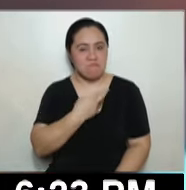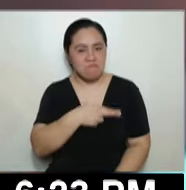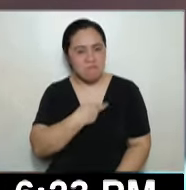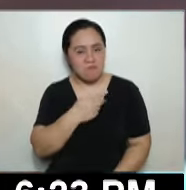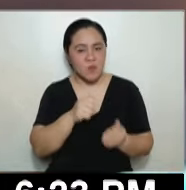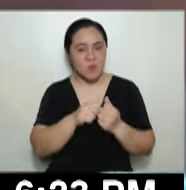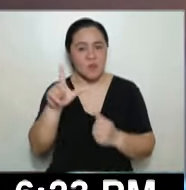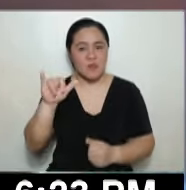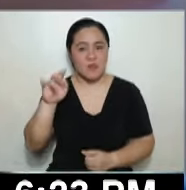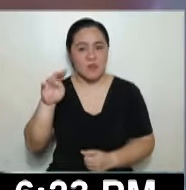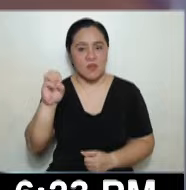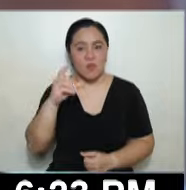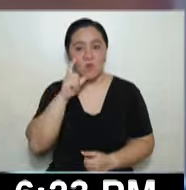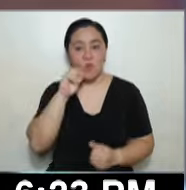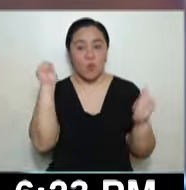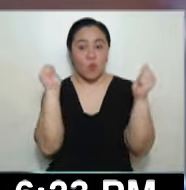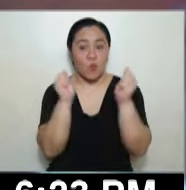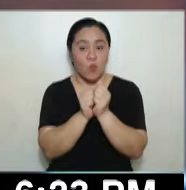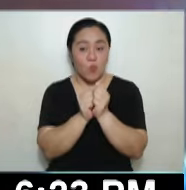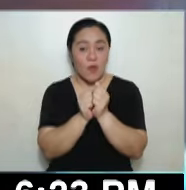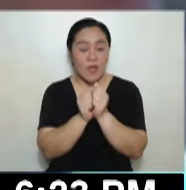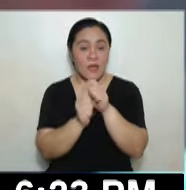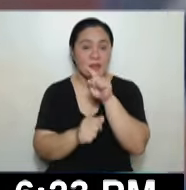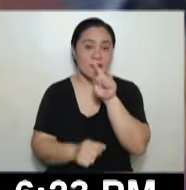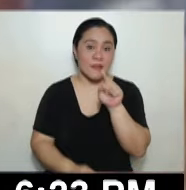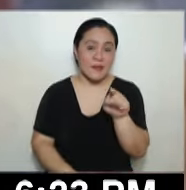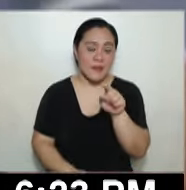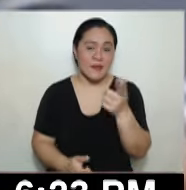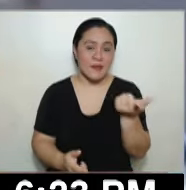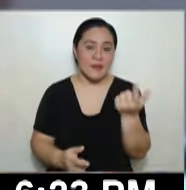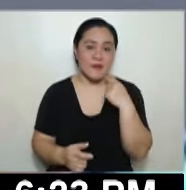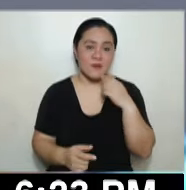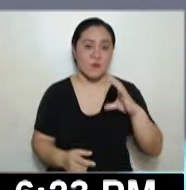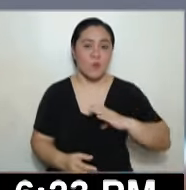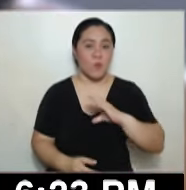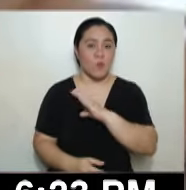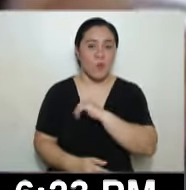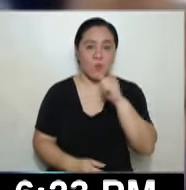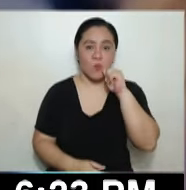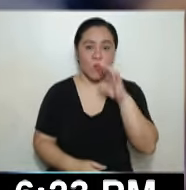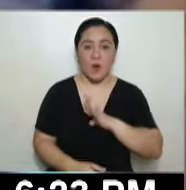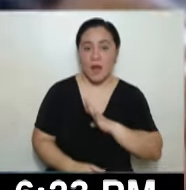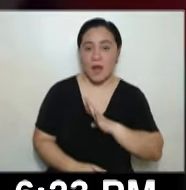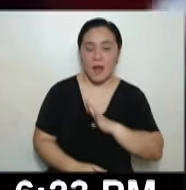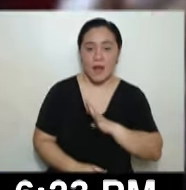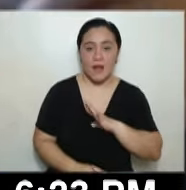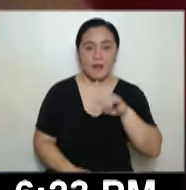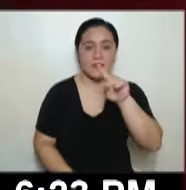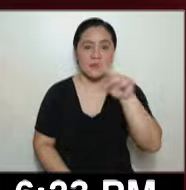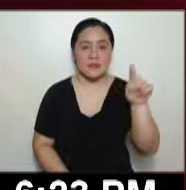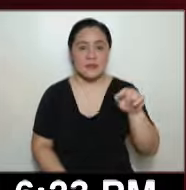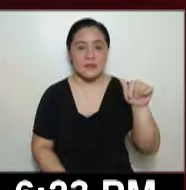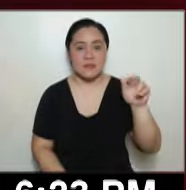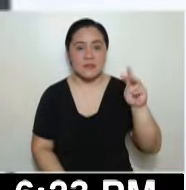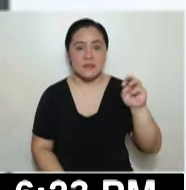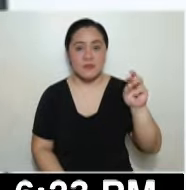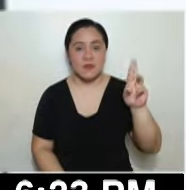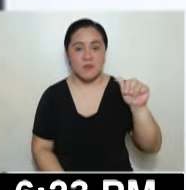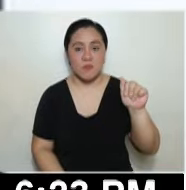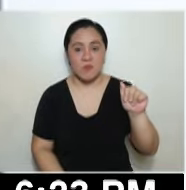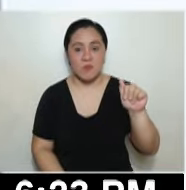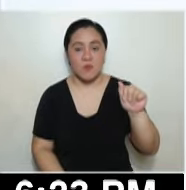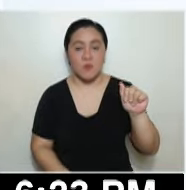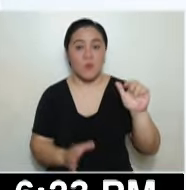dahil mukhang kasama rin niya si Congresswoman Zamora na dati ring